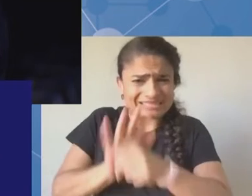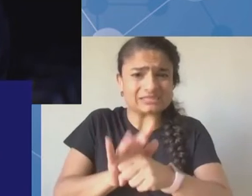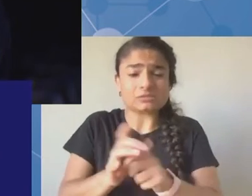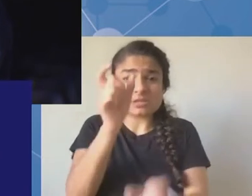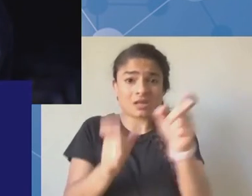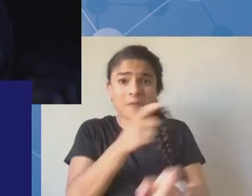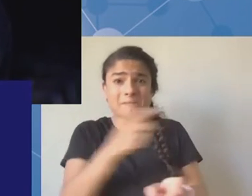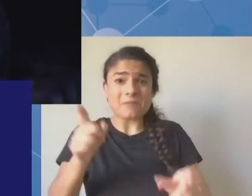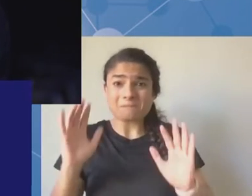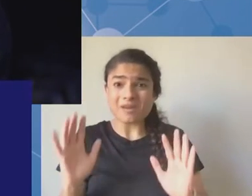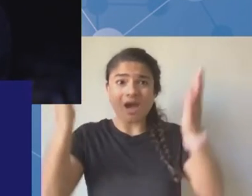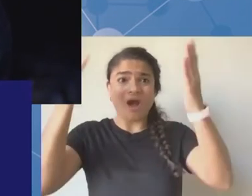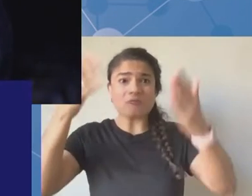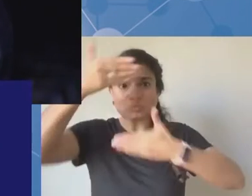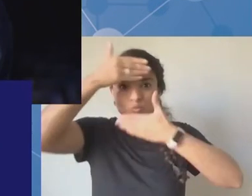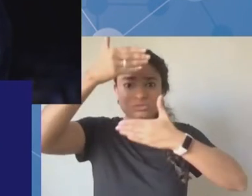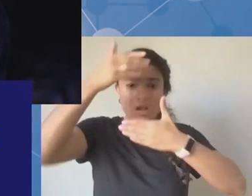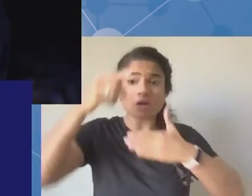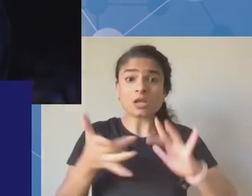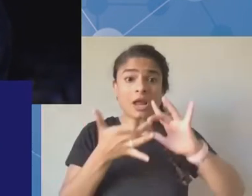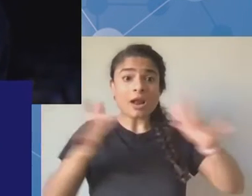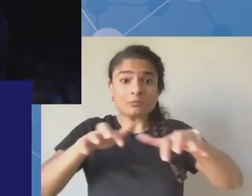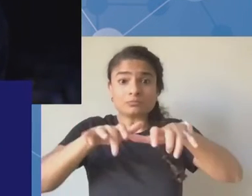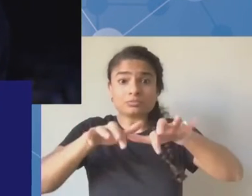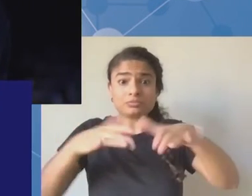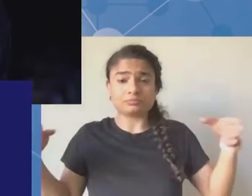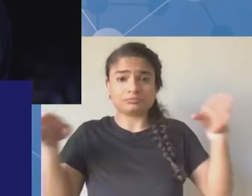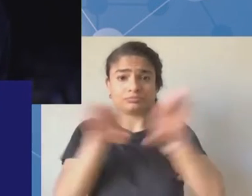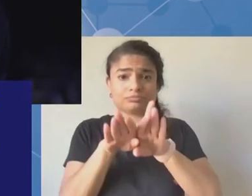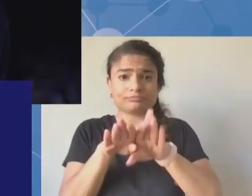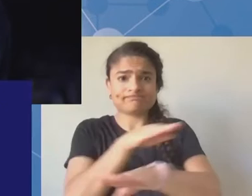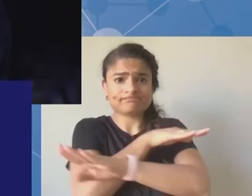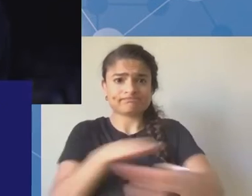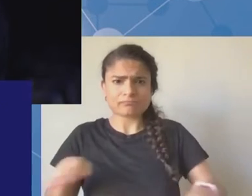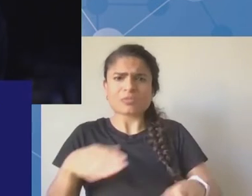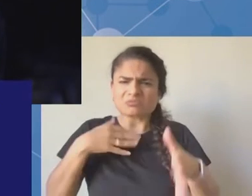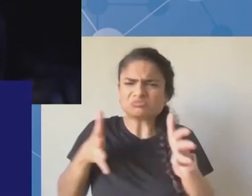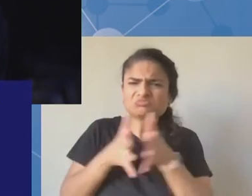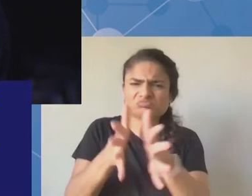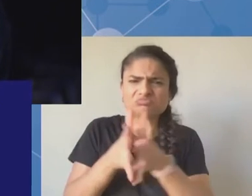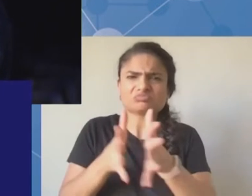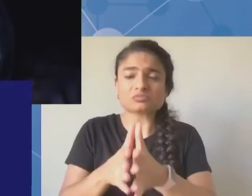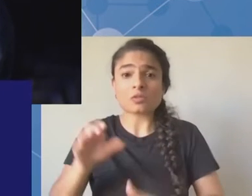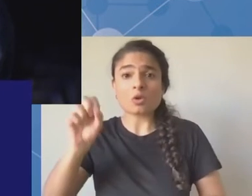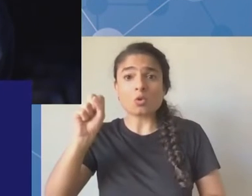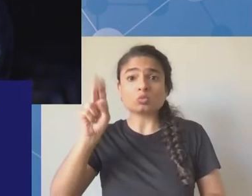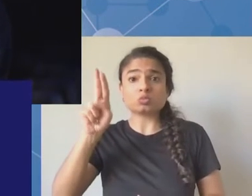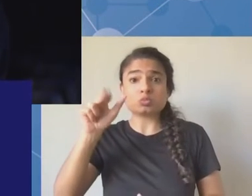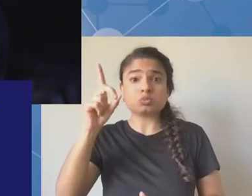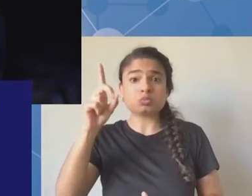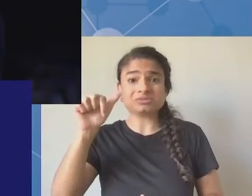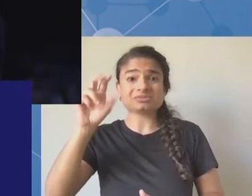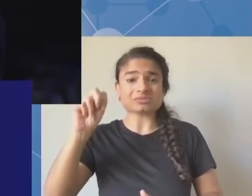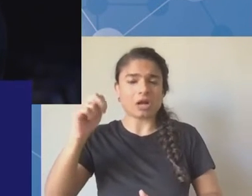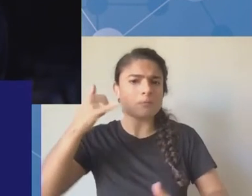командующими. В связи с этим в 2019 году функционирование интернета было в